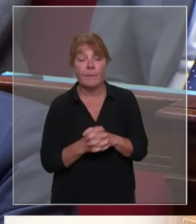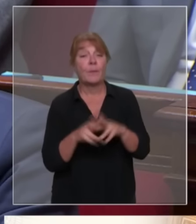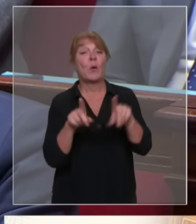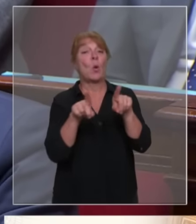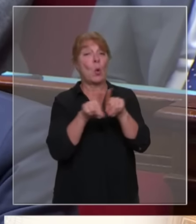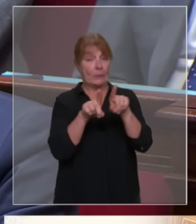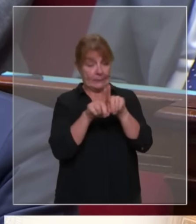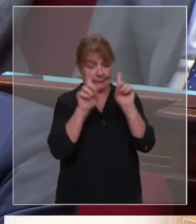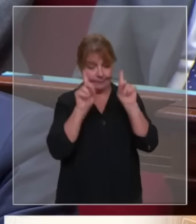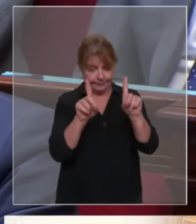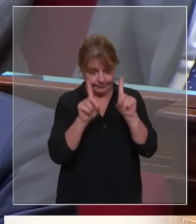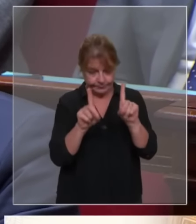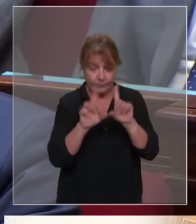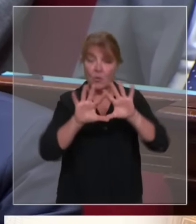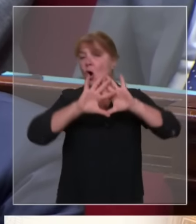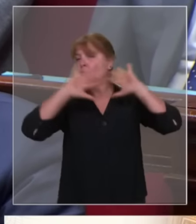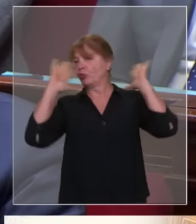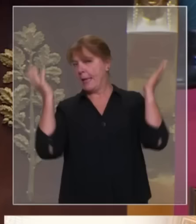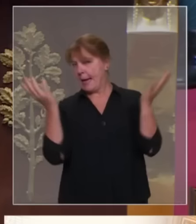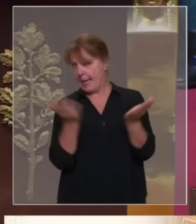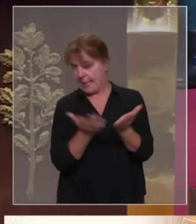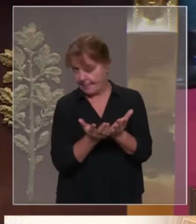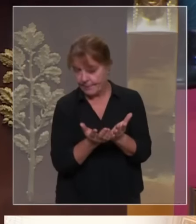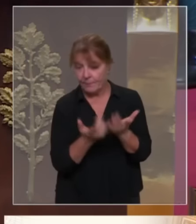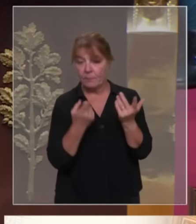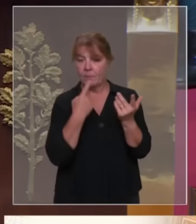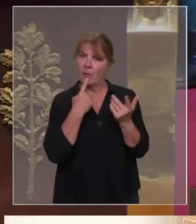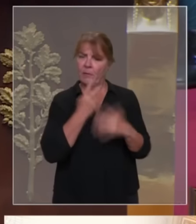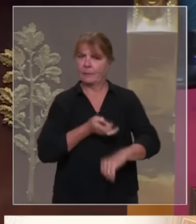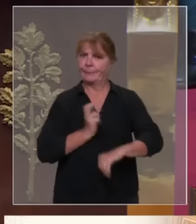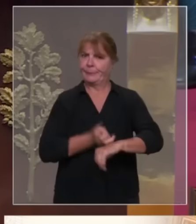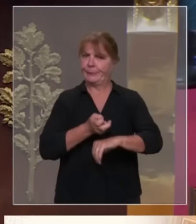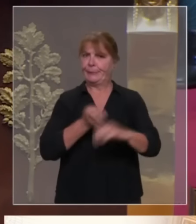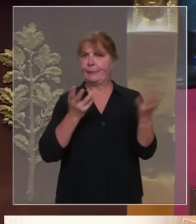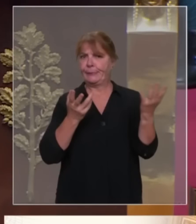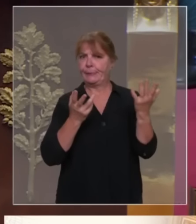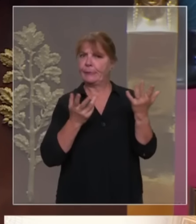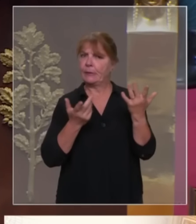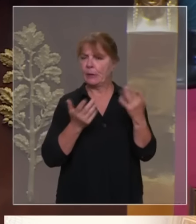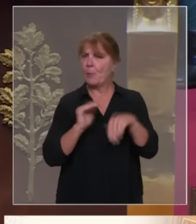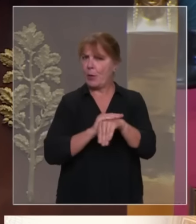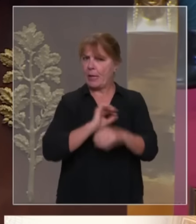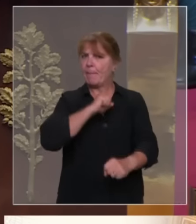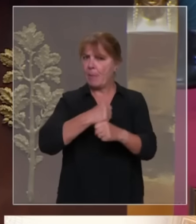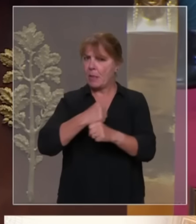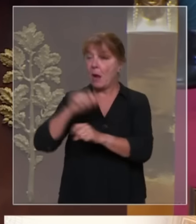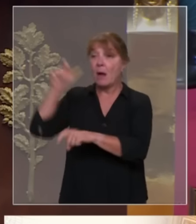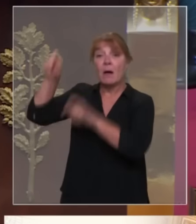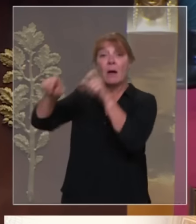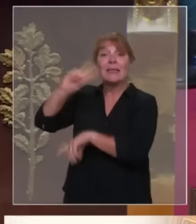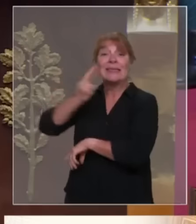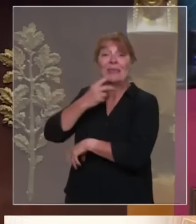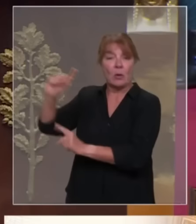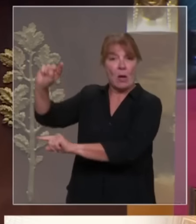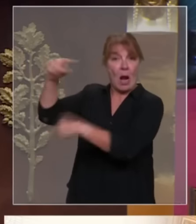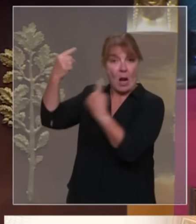Enfin, d'une manière générale, la fermeté de la politique pénale que les Français demandent